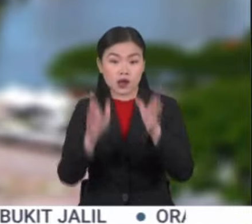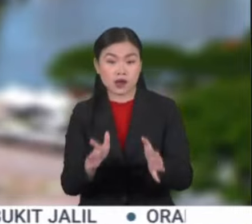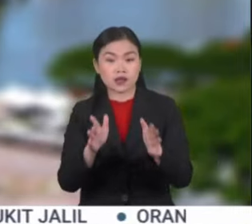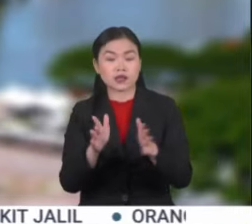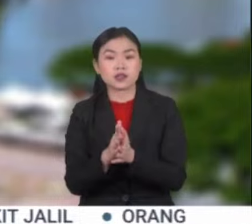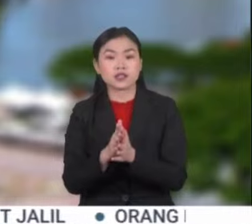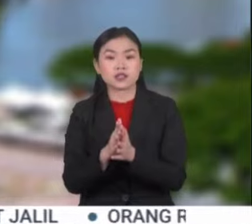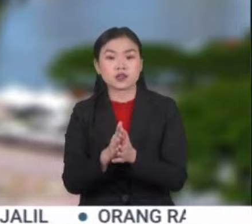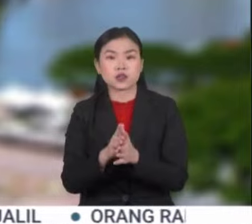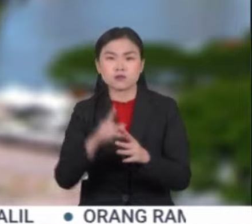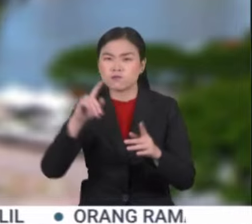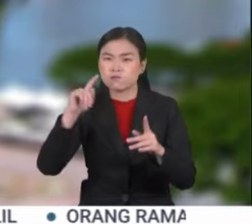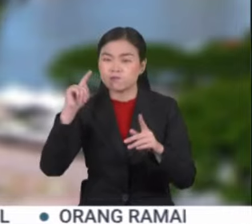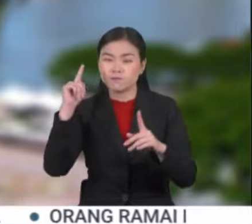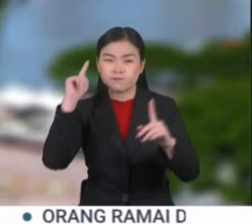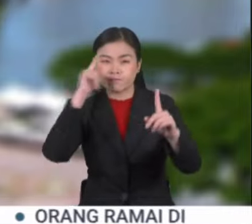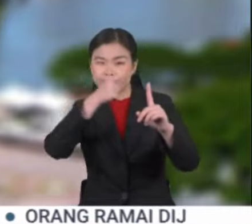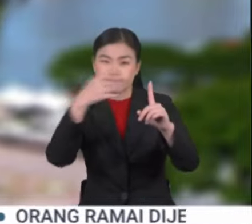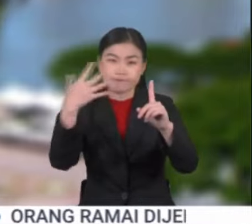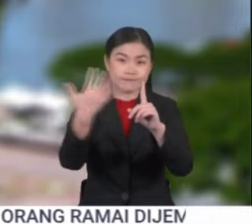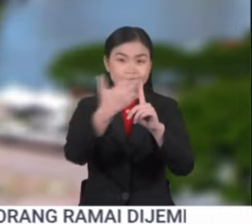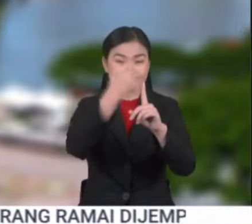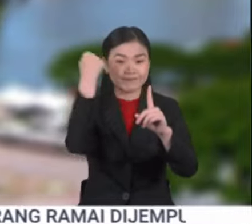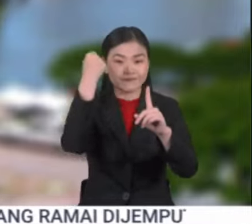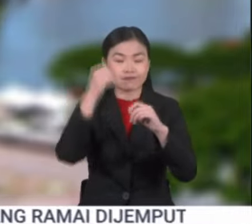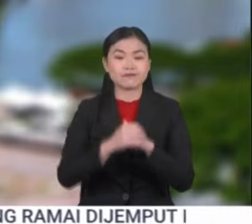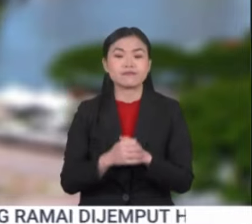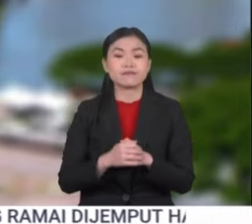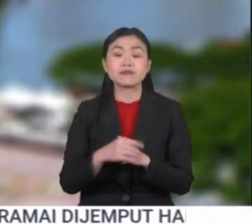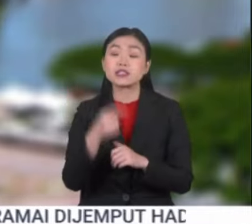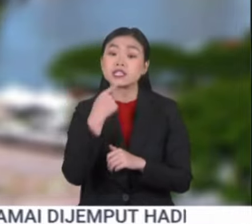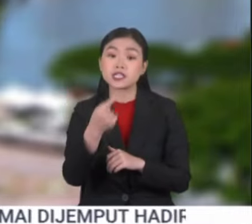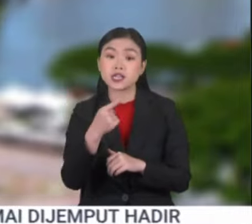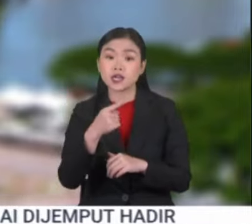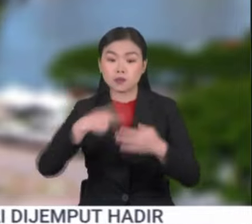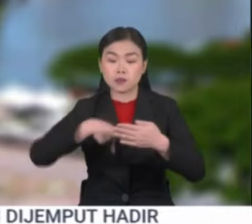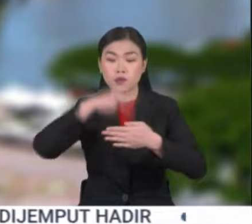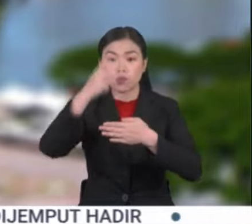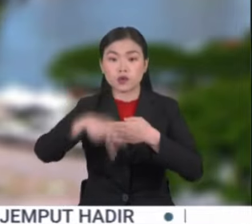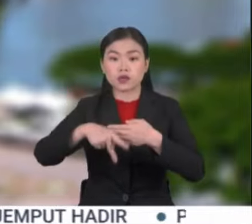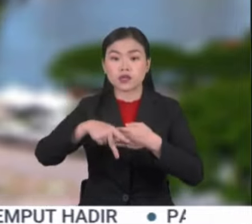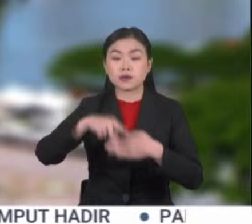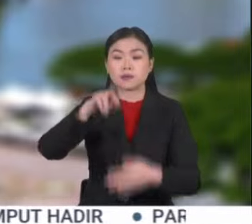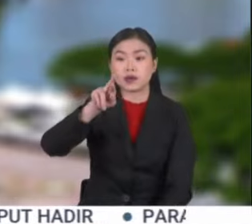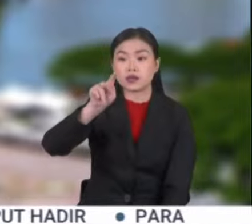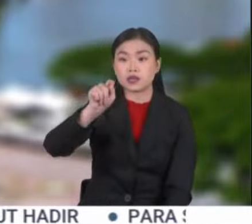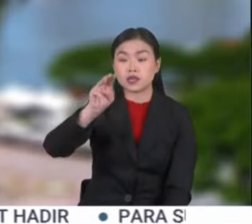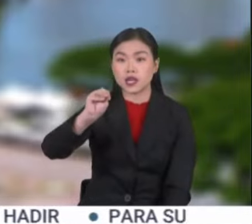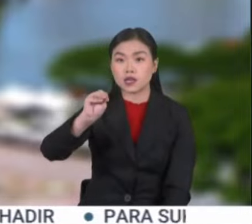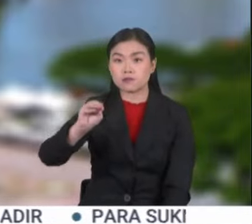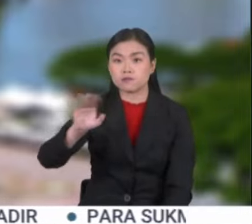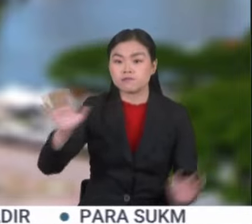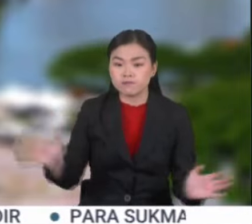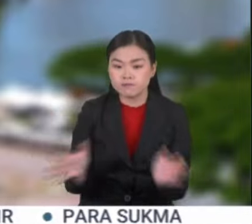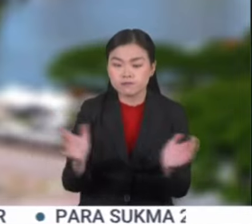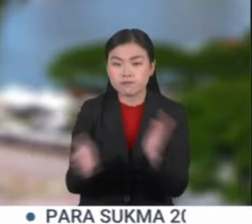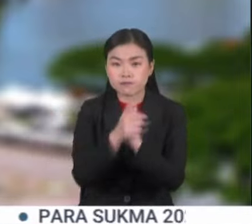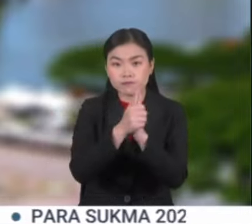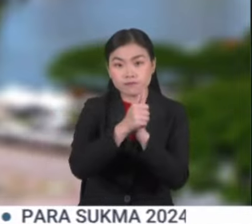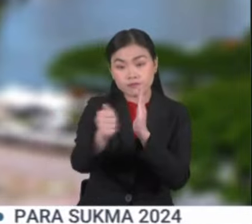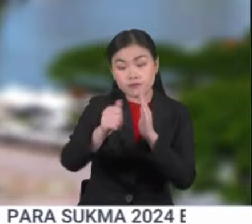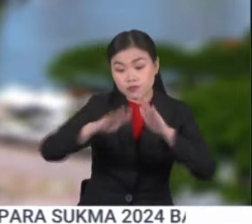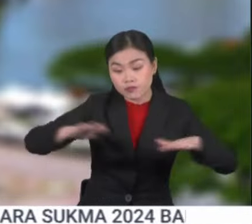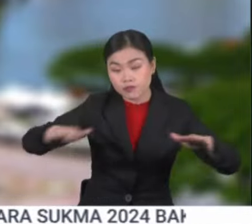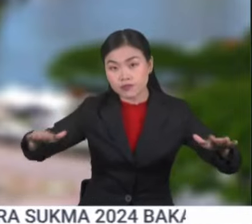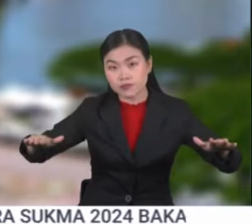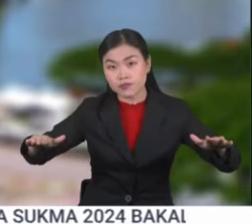berebut gelaran juara. Pengarah penyiaran Sarawak Wan Azahan Wan Hamad berkata program ikonik RTM dalam mencungkil dan mengilap bakat